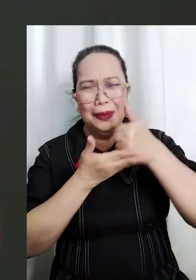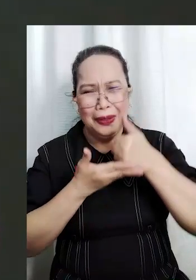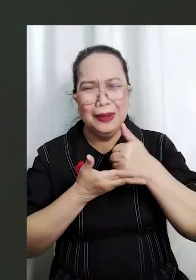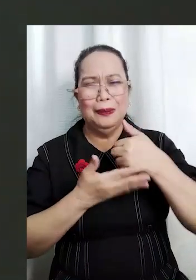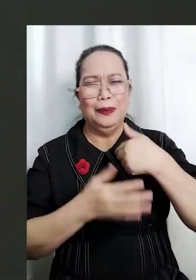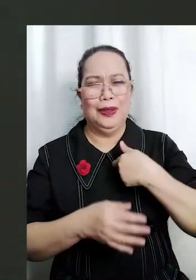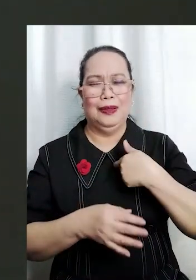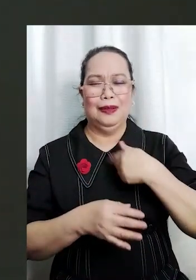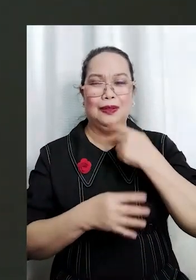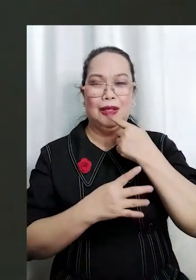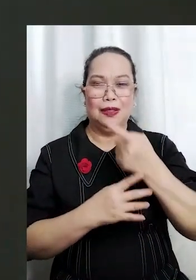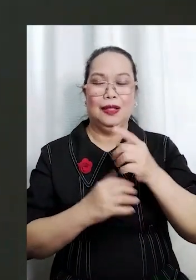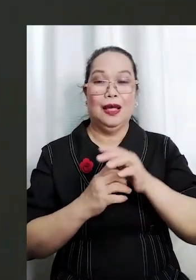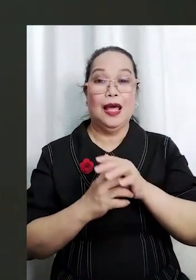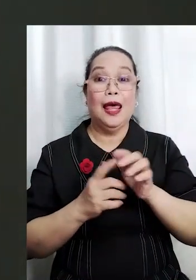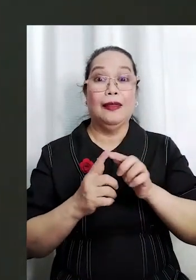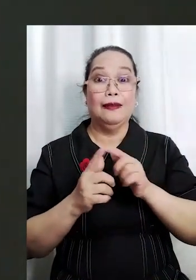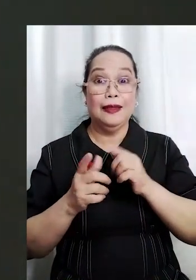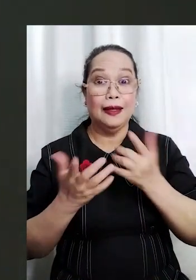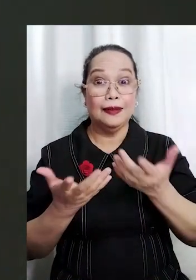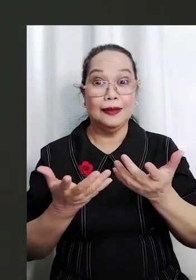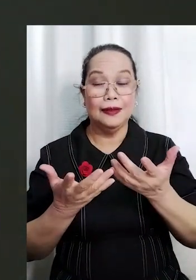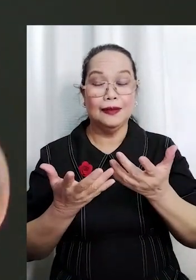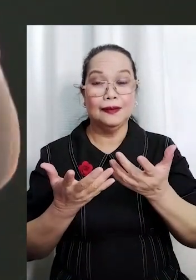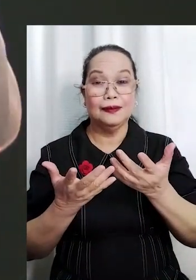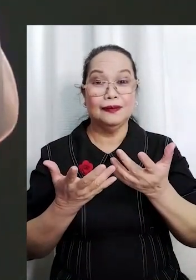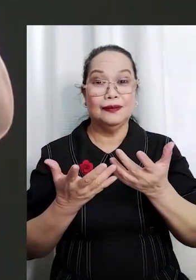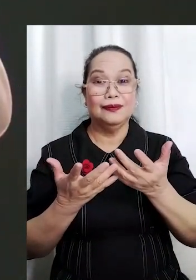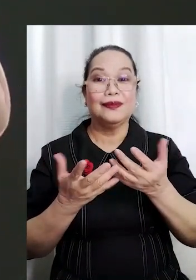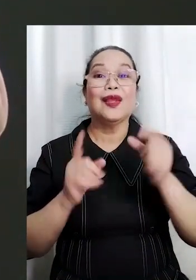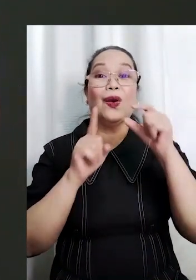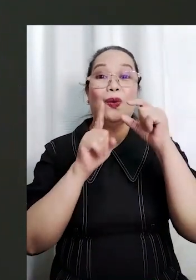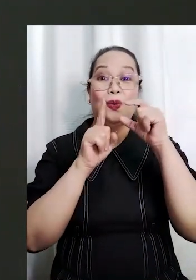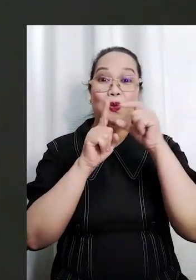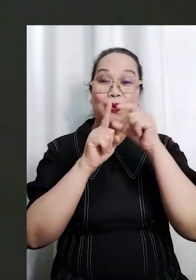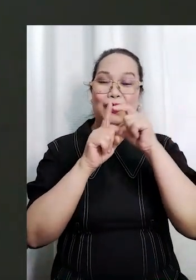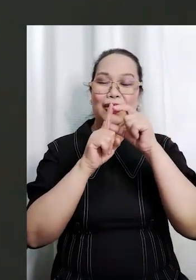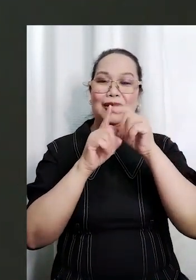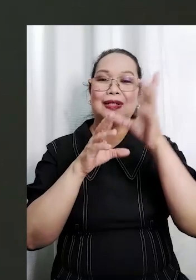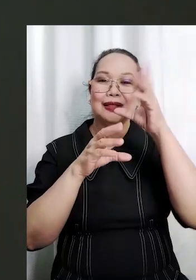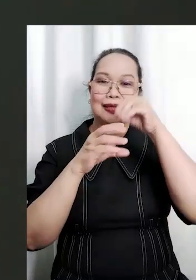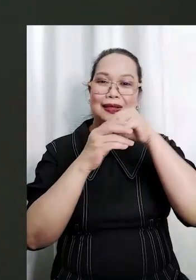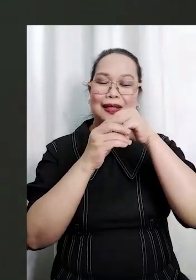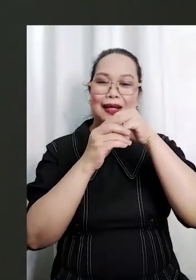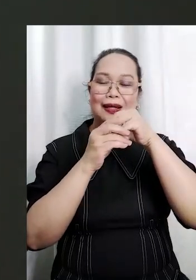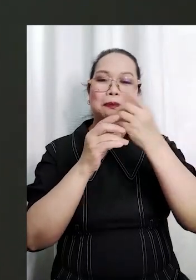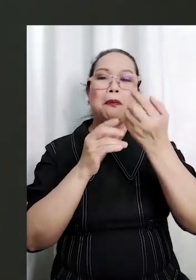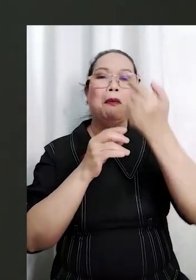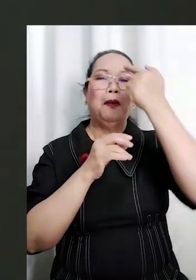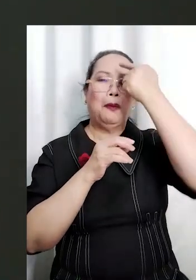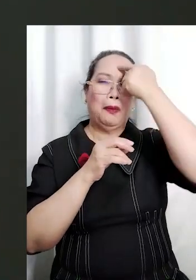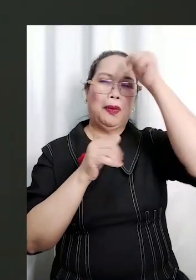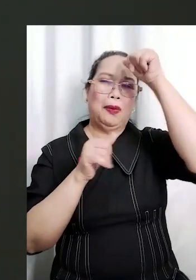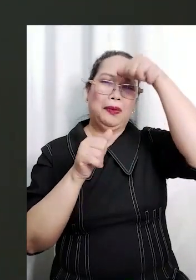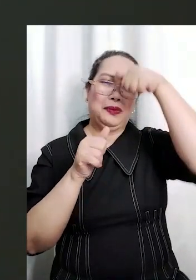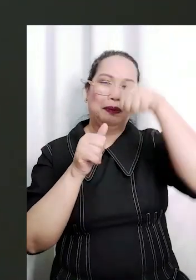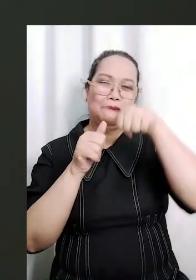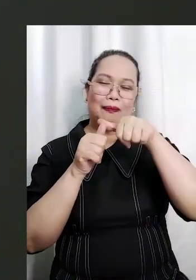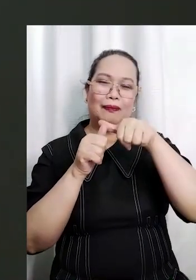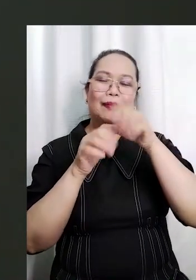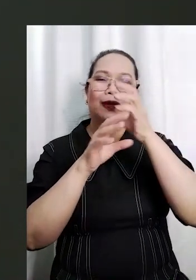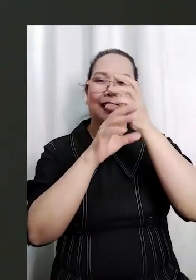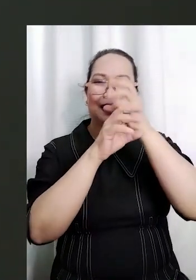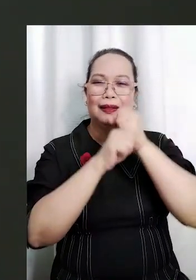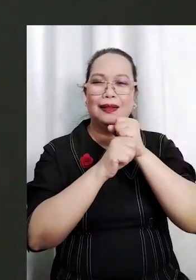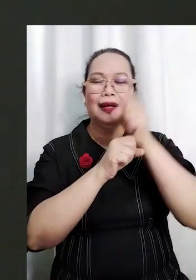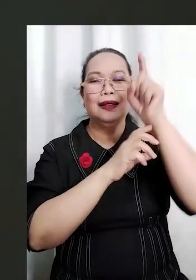ako. And then, these words would come across my mind. And I